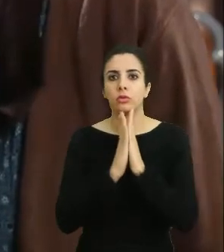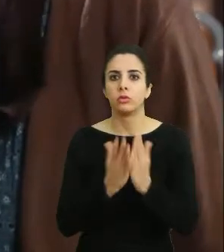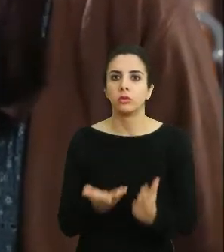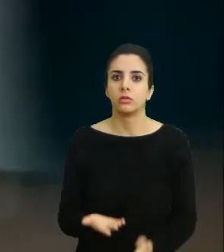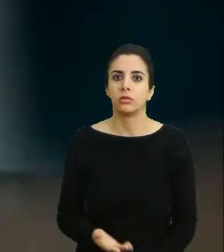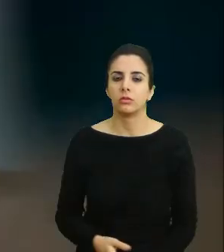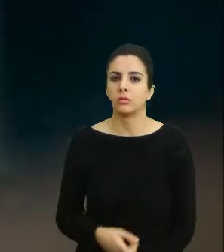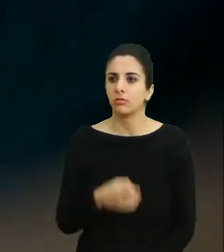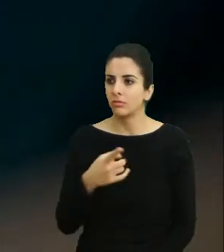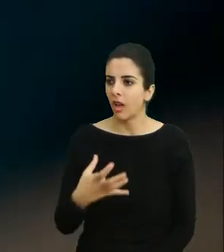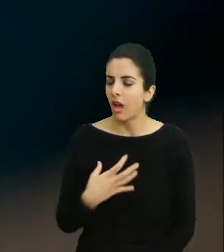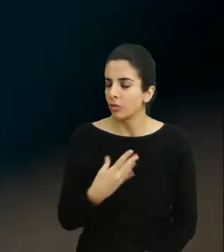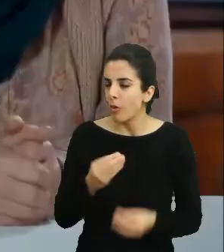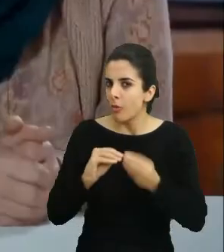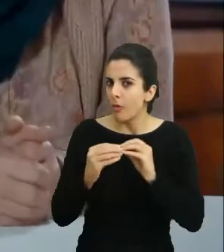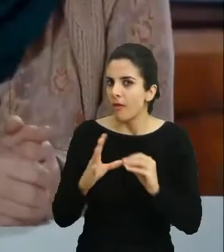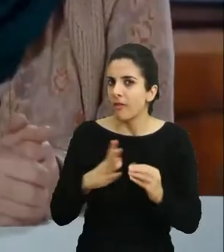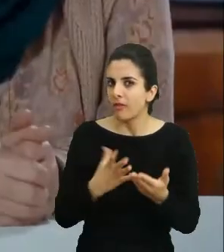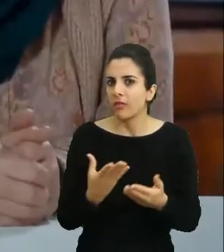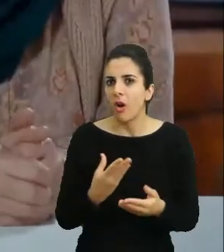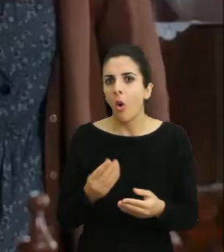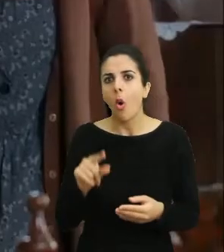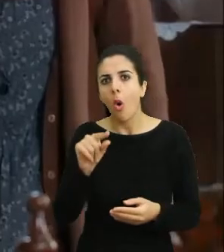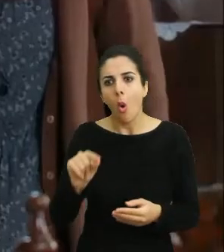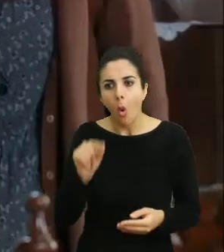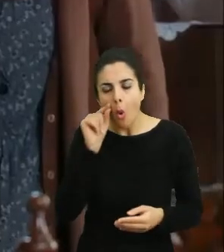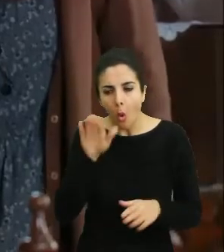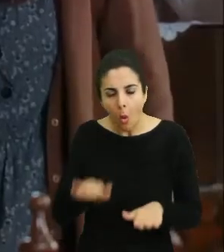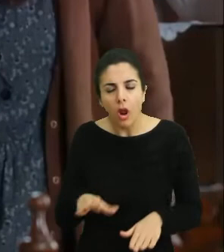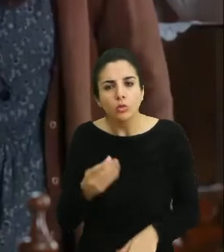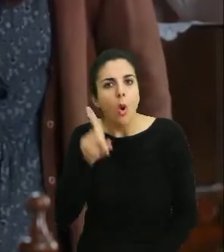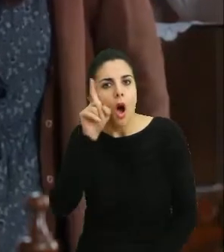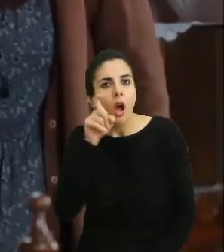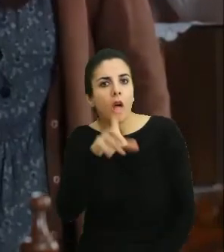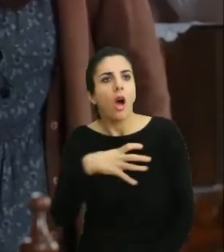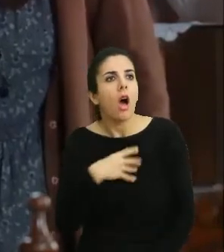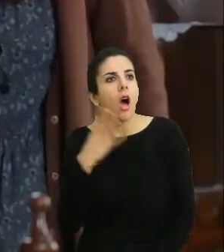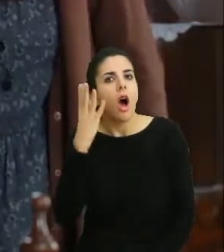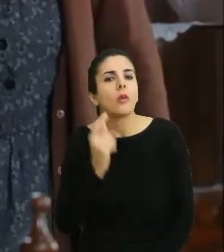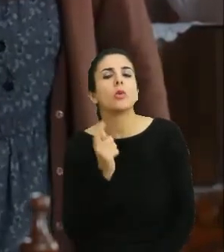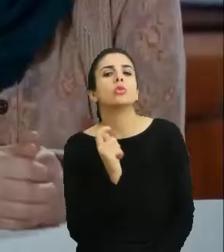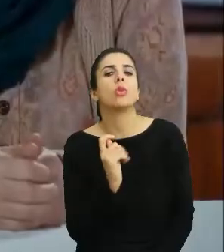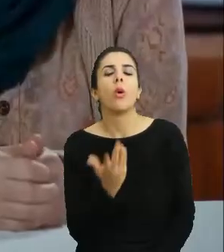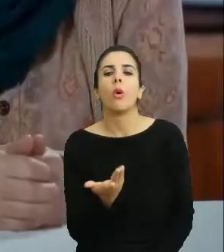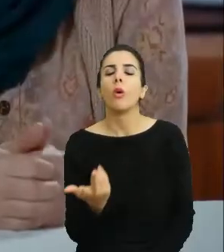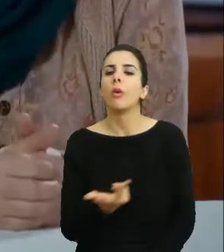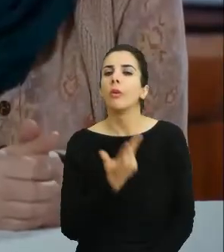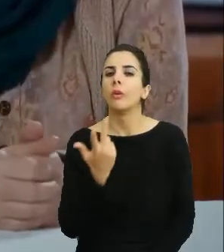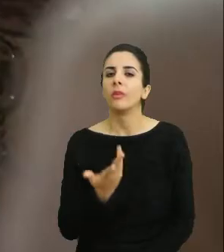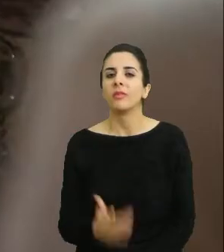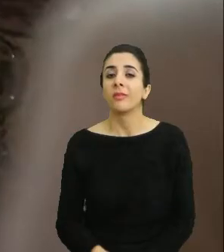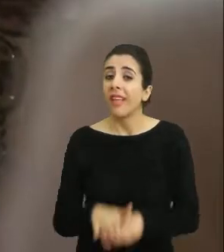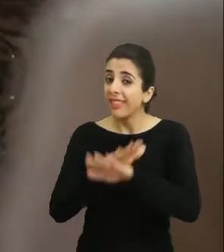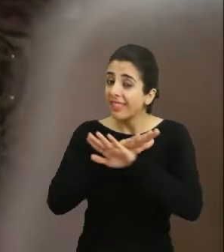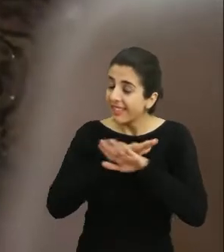daha akıllı kız bunun. Sıpa bir günde öğreniverdi. Bu hala heceleyip geveleyip duruyor.